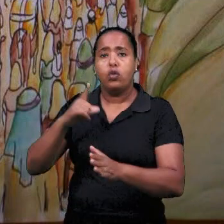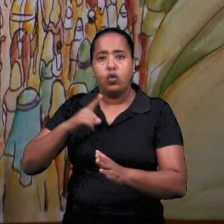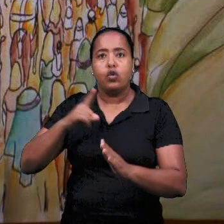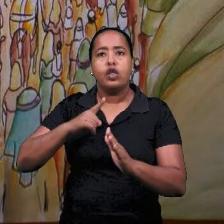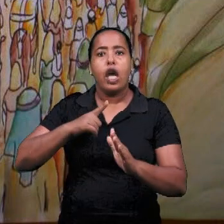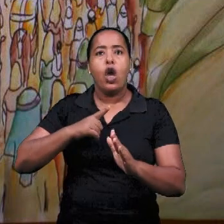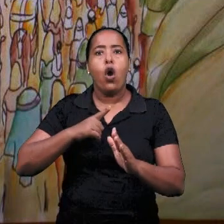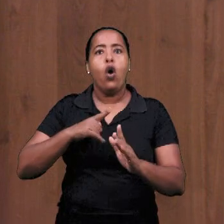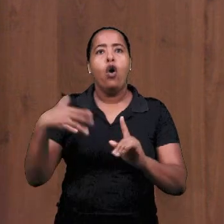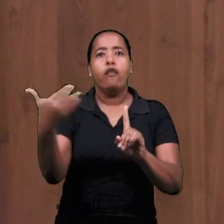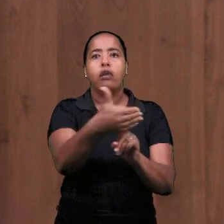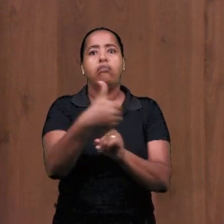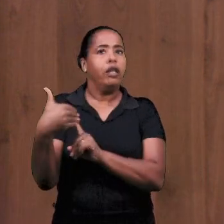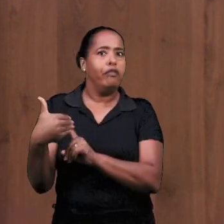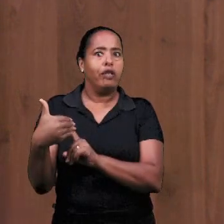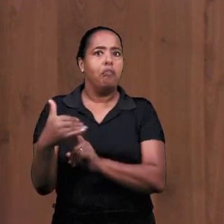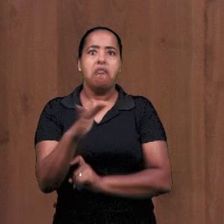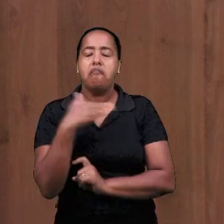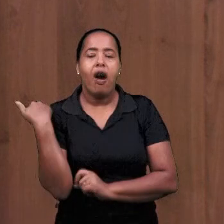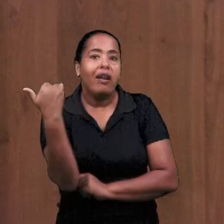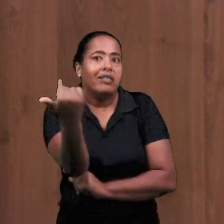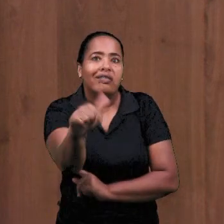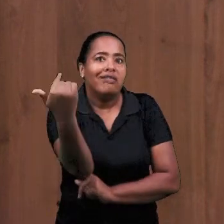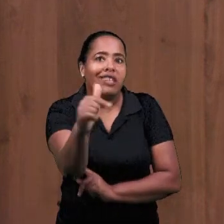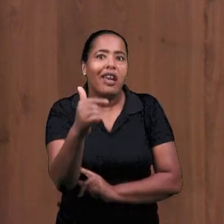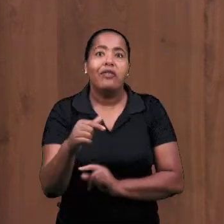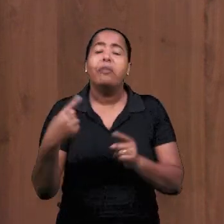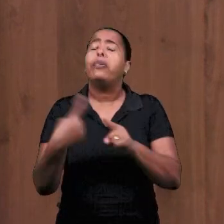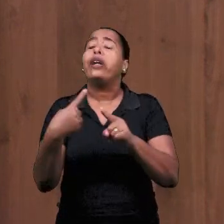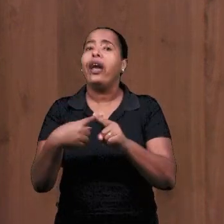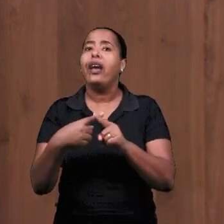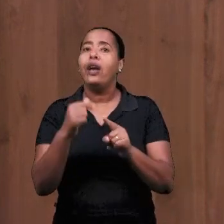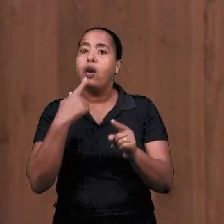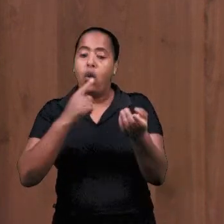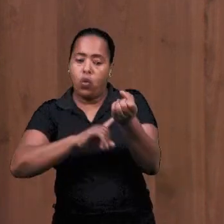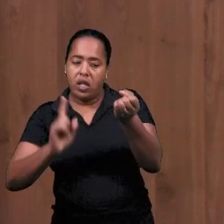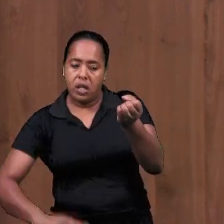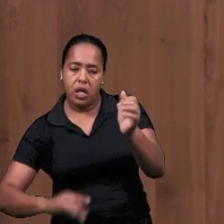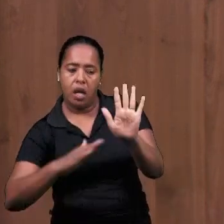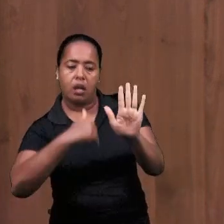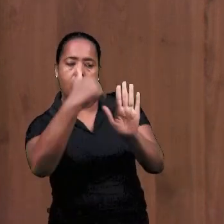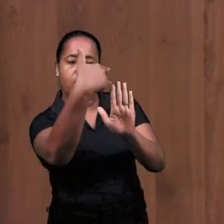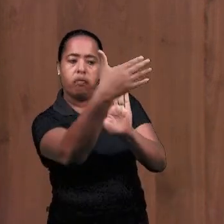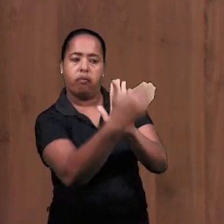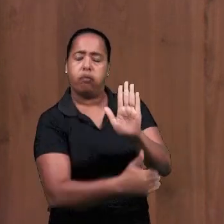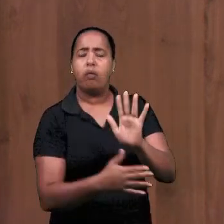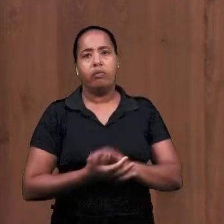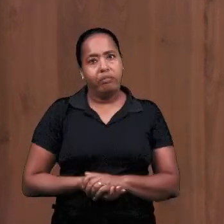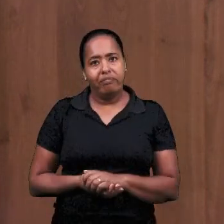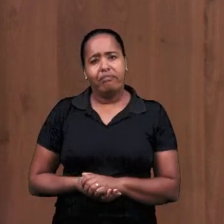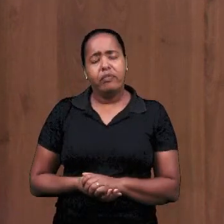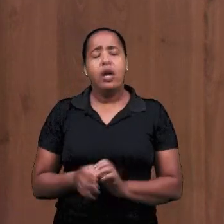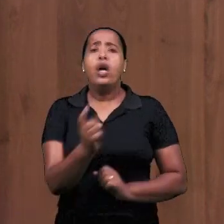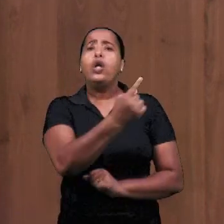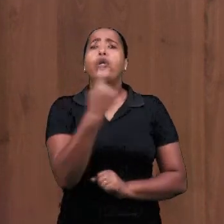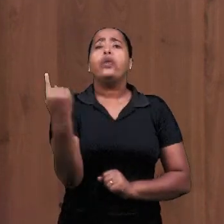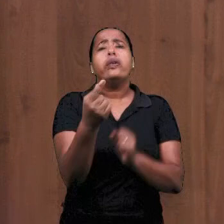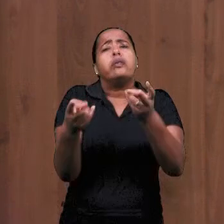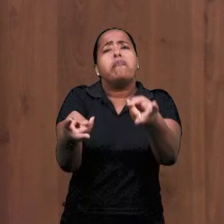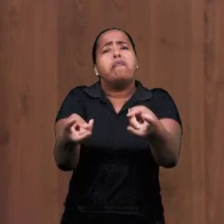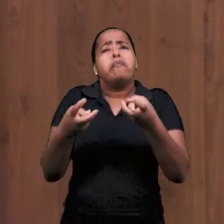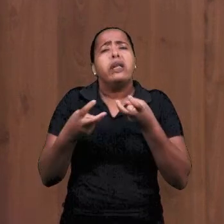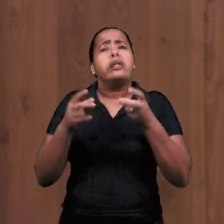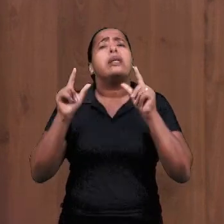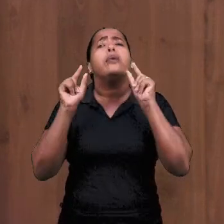l'agneau dans les linteaux et les poteaux des portes. Aujourd'hui, nous voyons que l'Égypte, c'est comme le